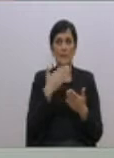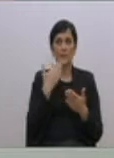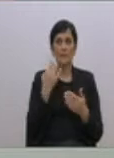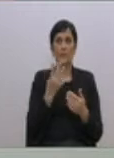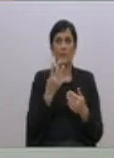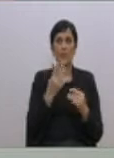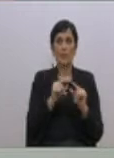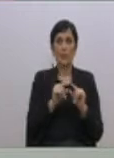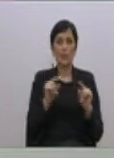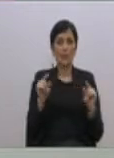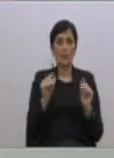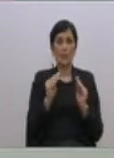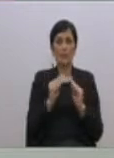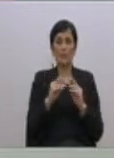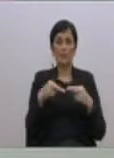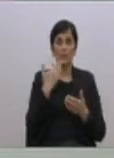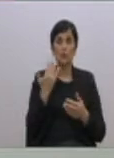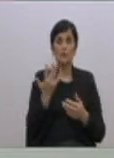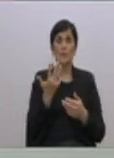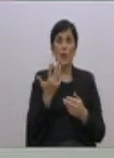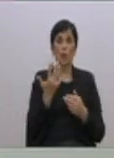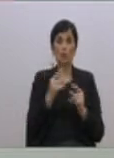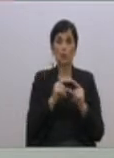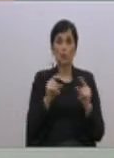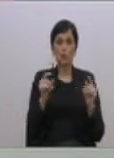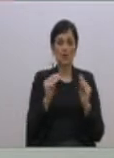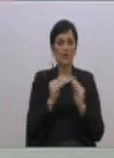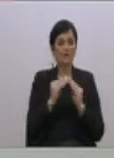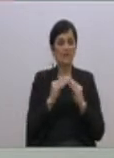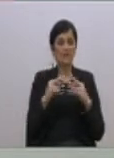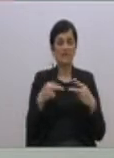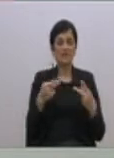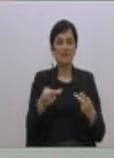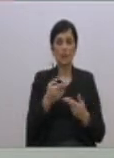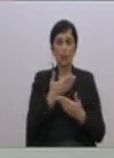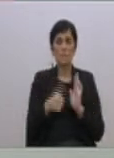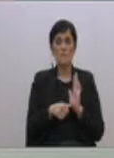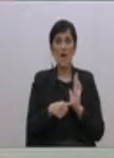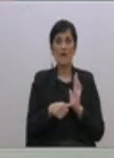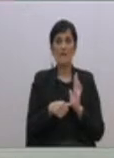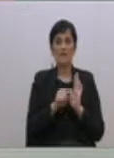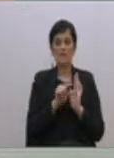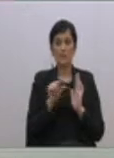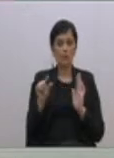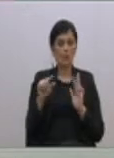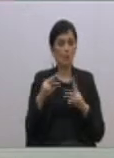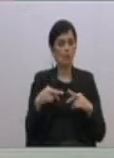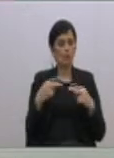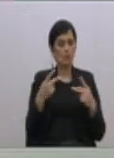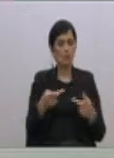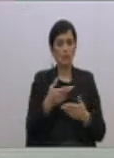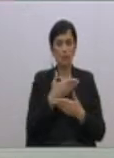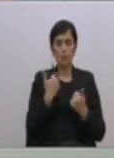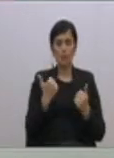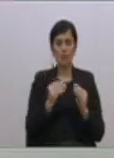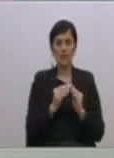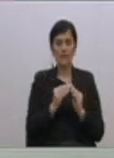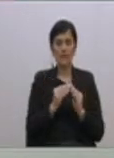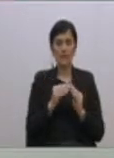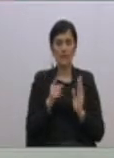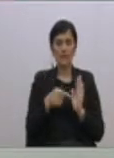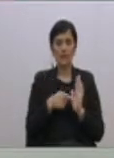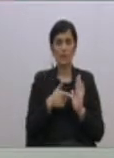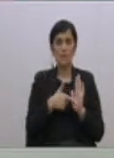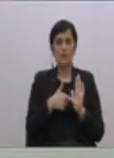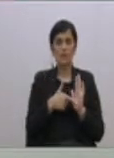მე-4 პუნქტი. უცვლელები არ განხორციელებულა. უცვლელ რედაქციით არის წარმოდგენილი. კითხვები არ არის? უცვლელ რედაქციით არის წარმოდგენილი. კითხვები არ არის?